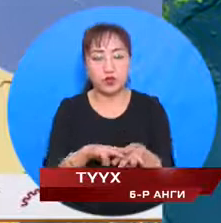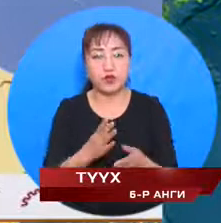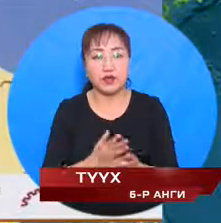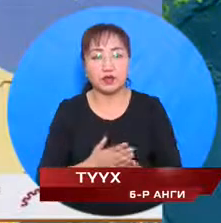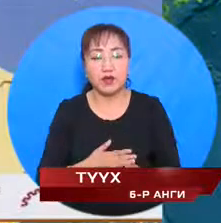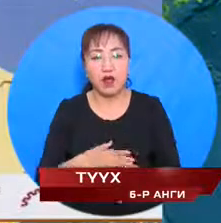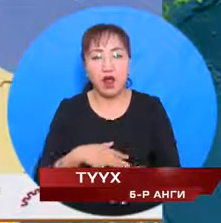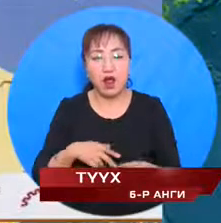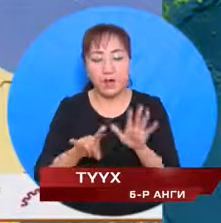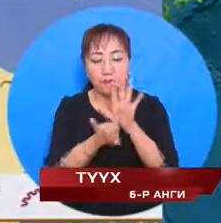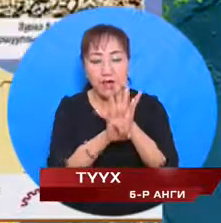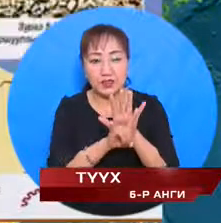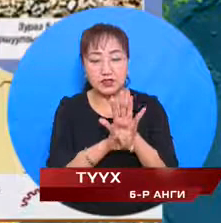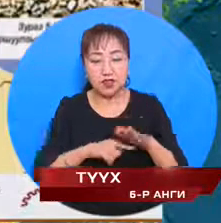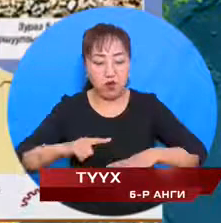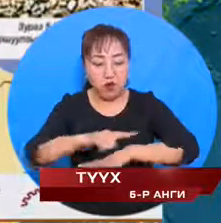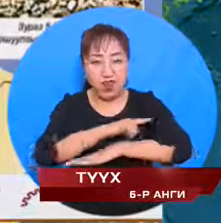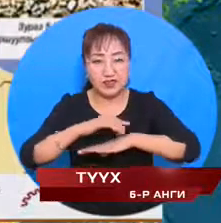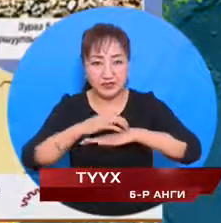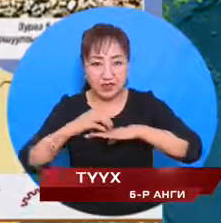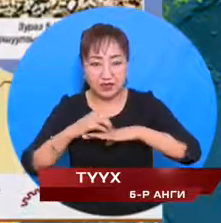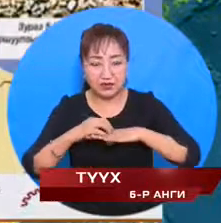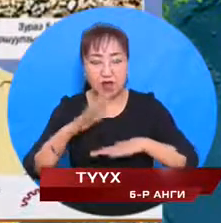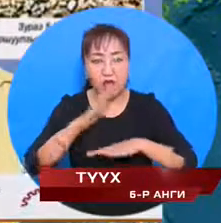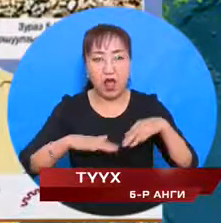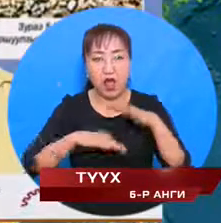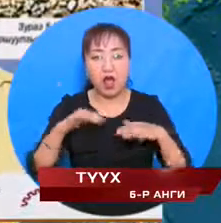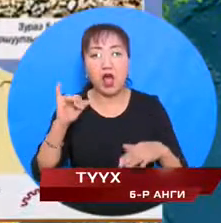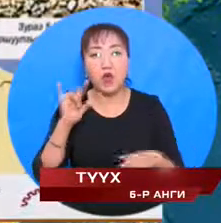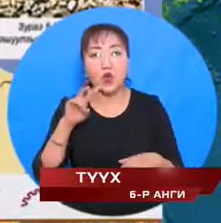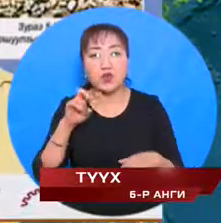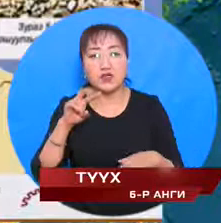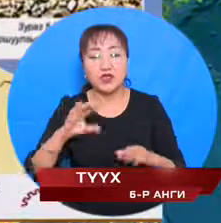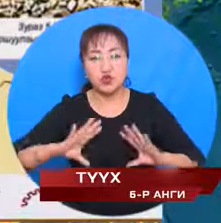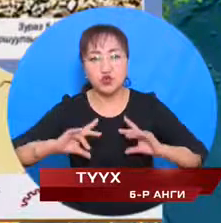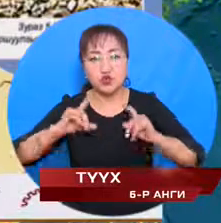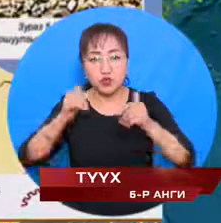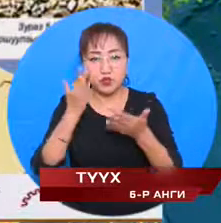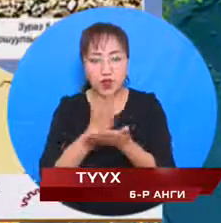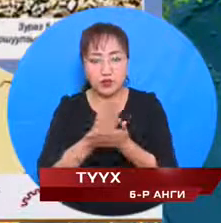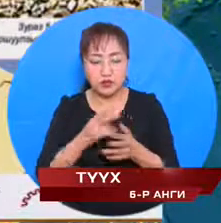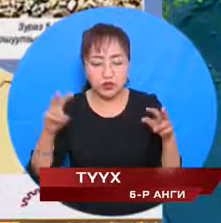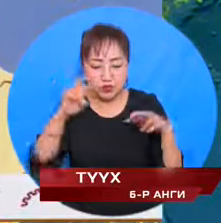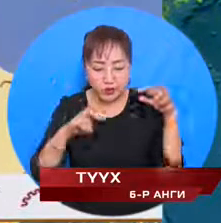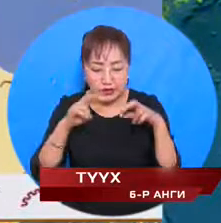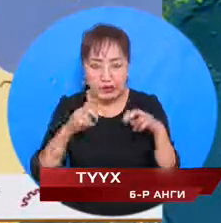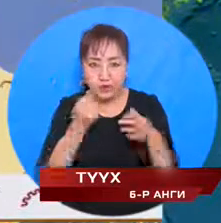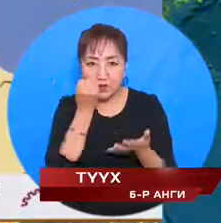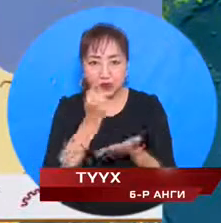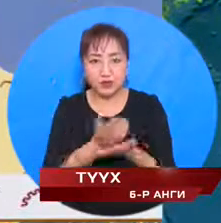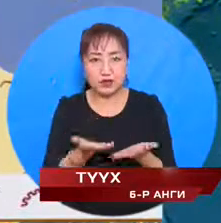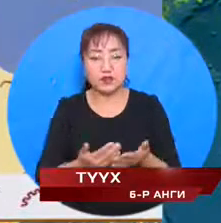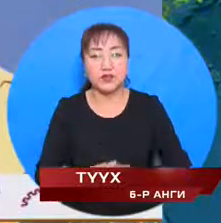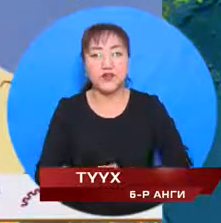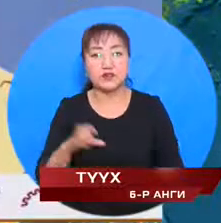газар тариалан эрхэлж гар урлагийг хөгжүүлж байсныг Монгол ба Бурайдын нутагт хийсэн хот сүрэнгийн судалгаа гэрчилдэг.